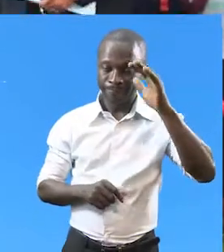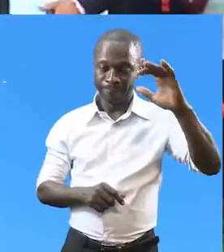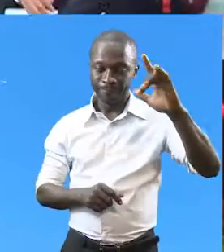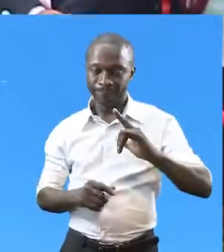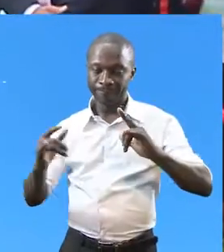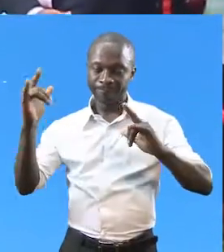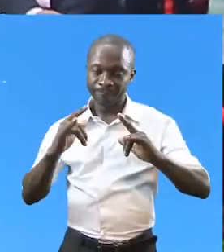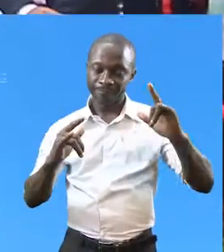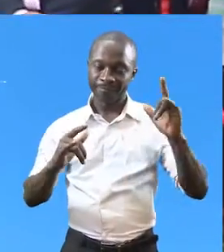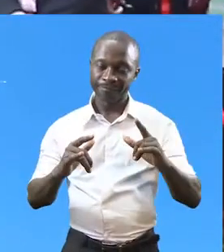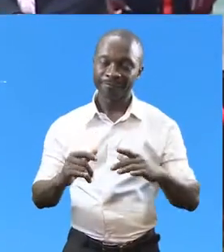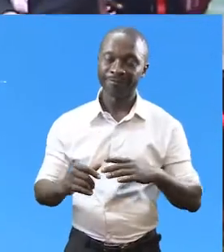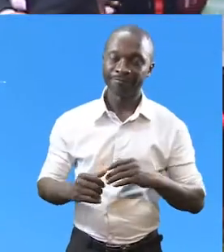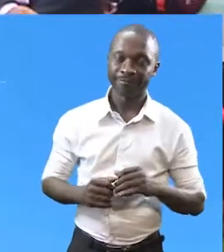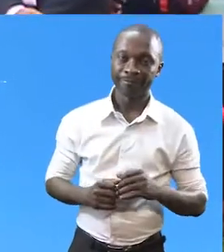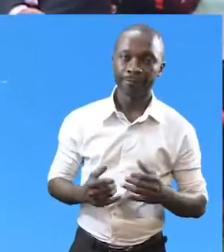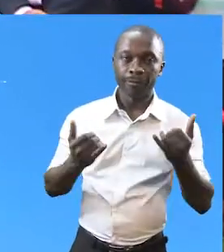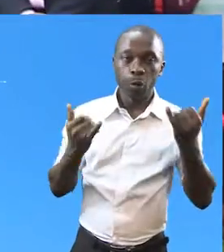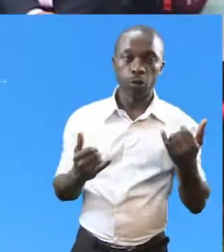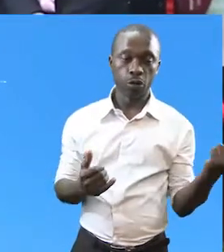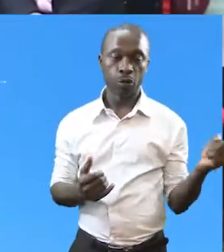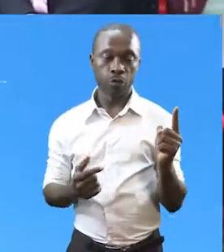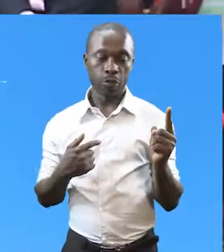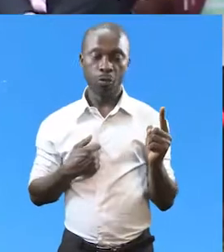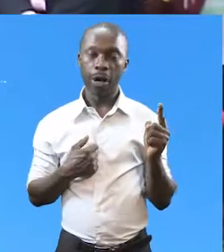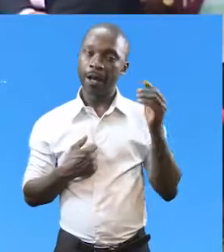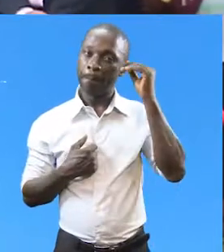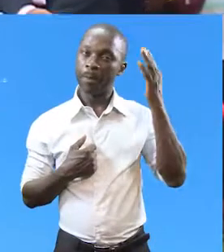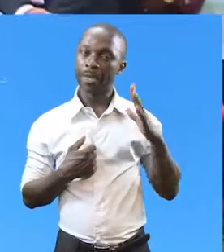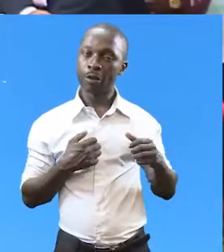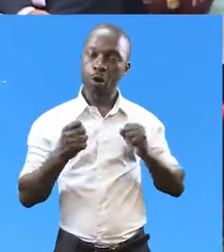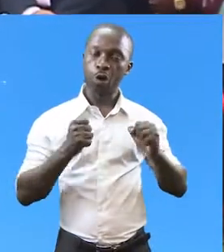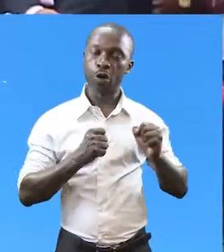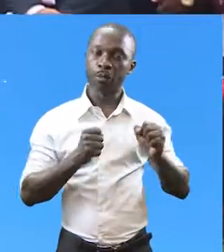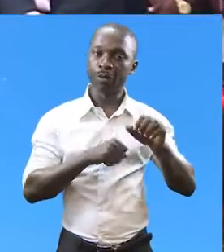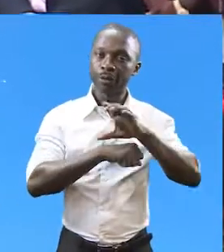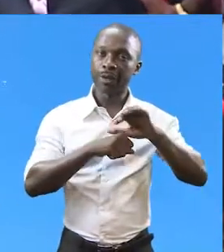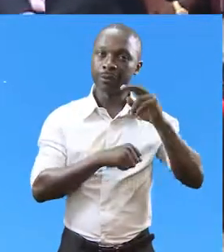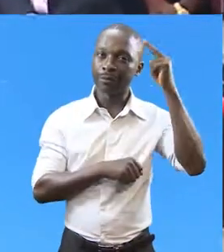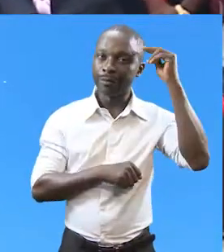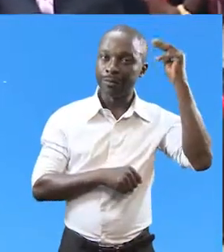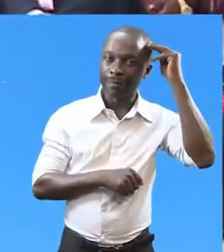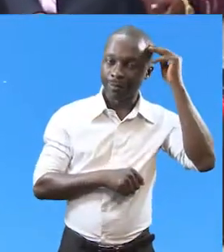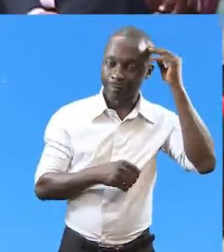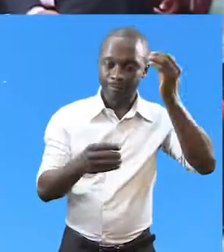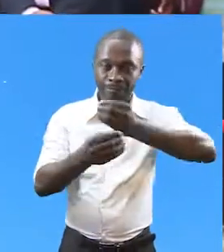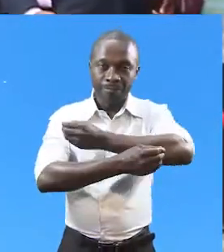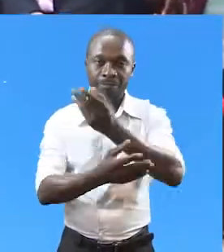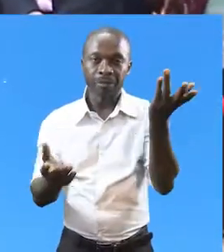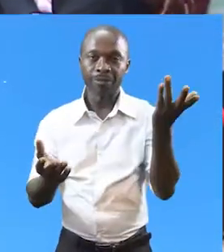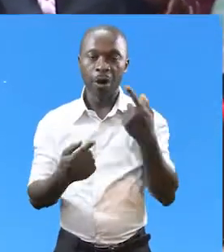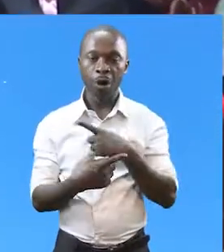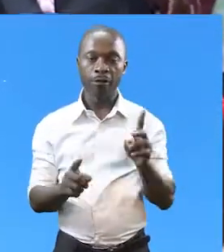procédons ce jour au lancement officiel des activités s'est forgé au fil des années